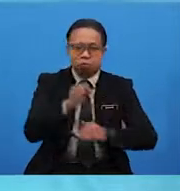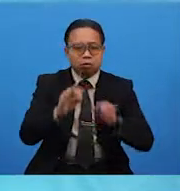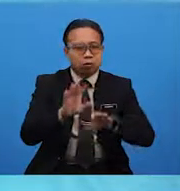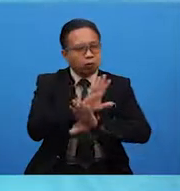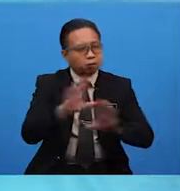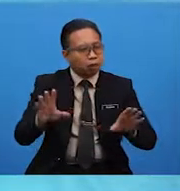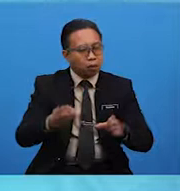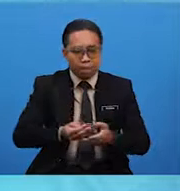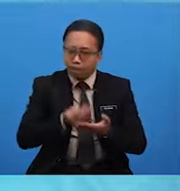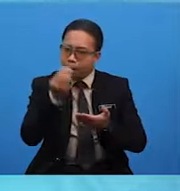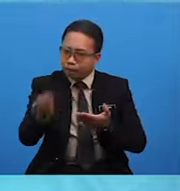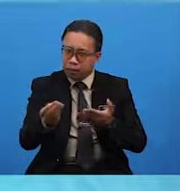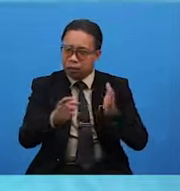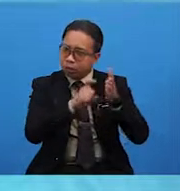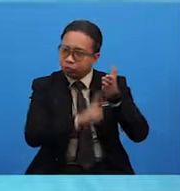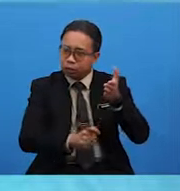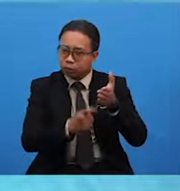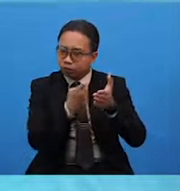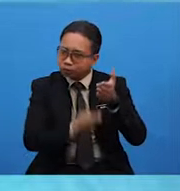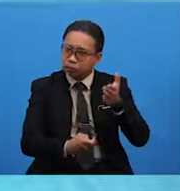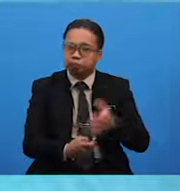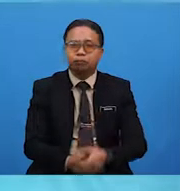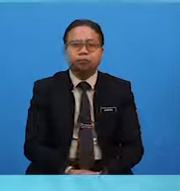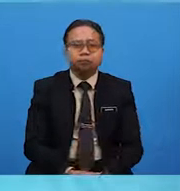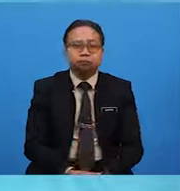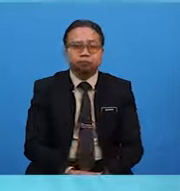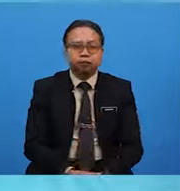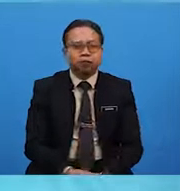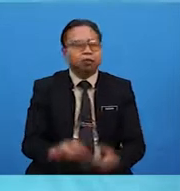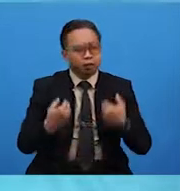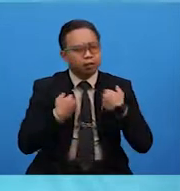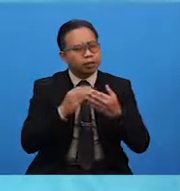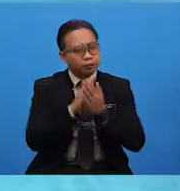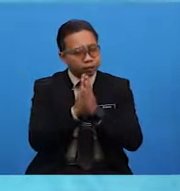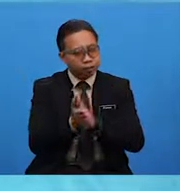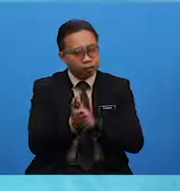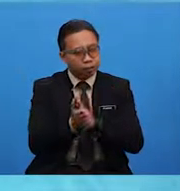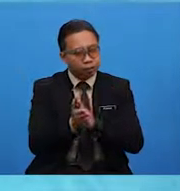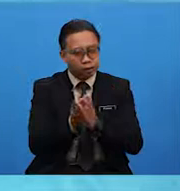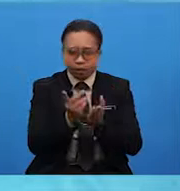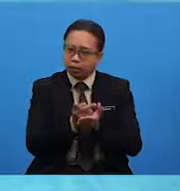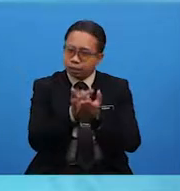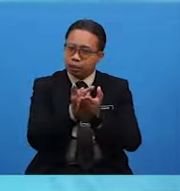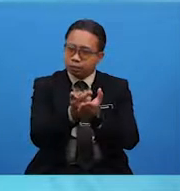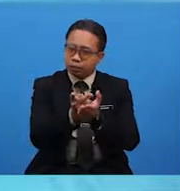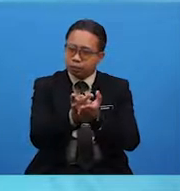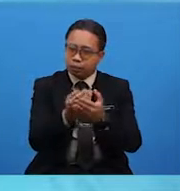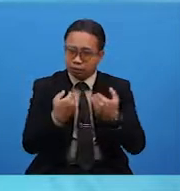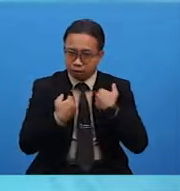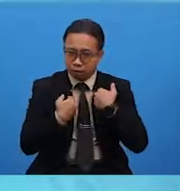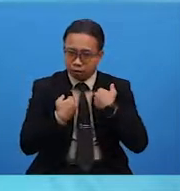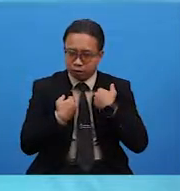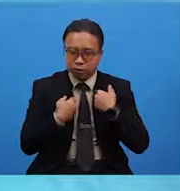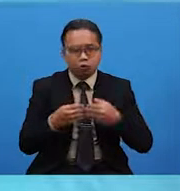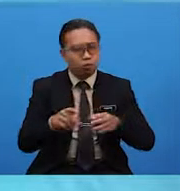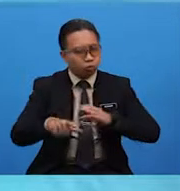membayar hutang Anda ke sianyar Agan itu sendiri sangat berlaku dan akhirnya kapal mereka dipukul gelombang